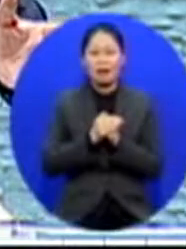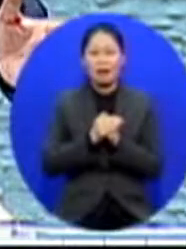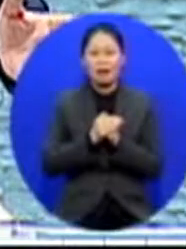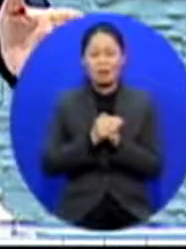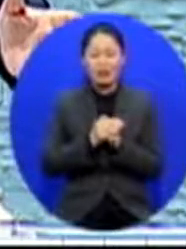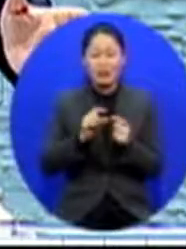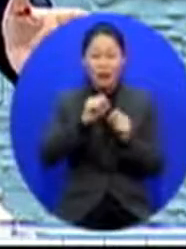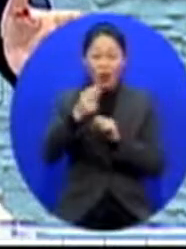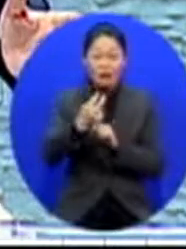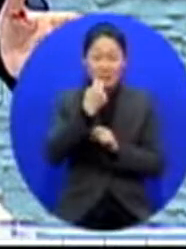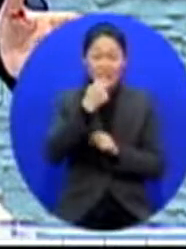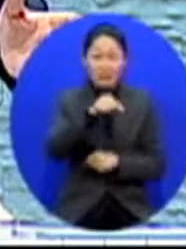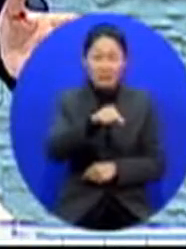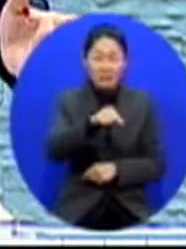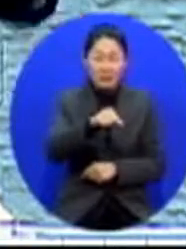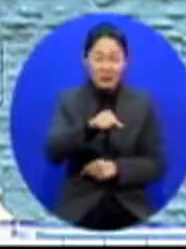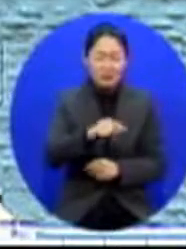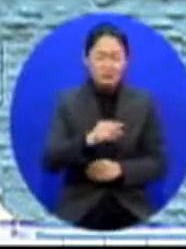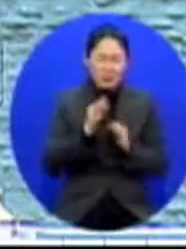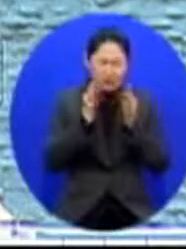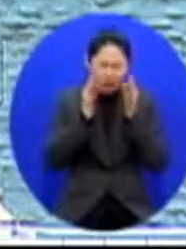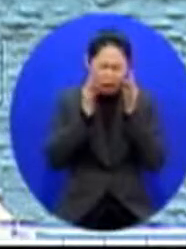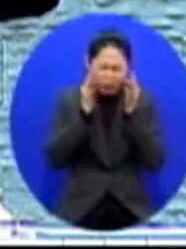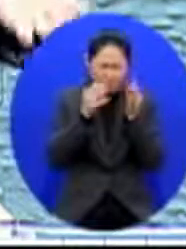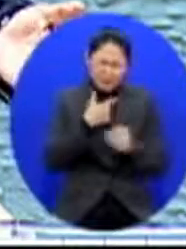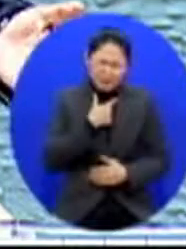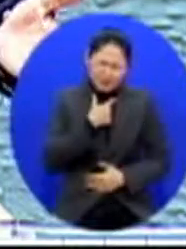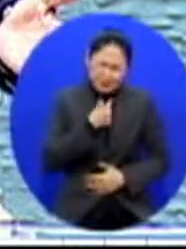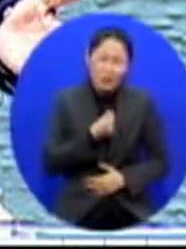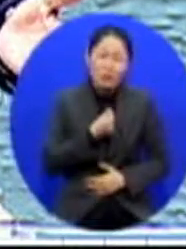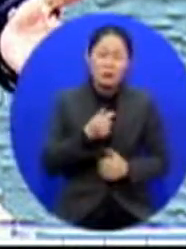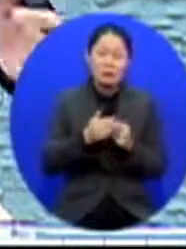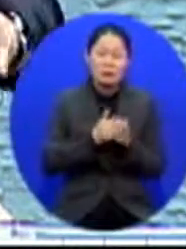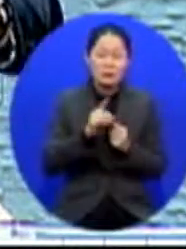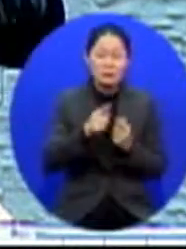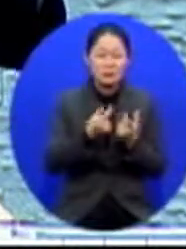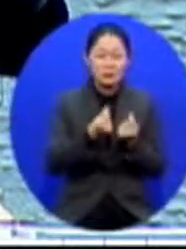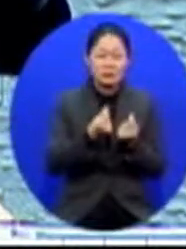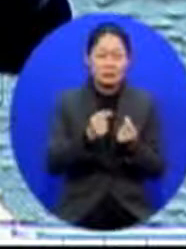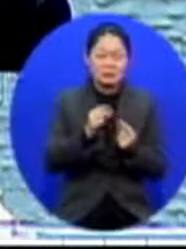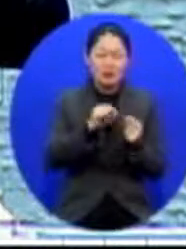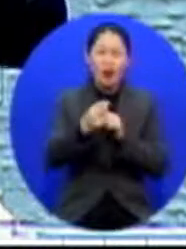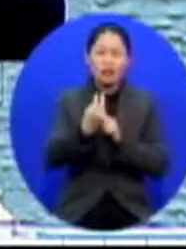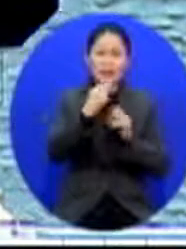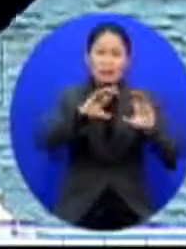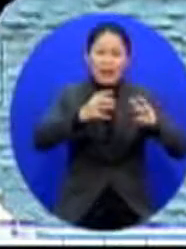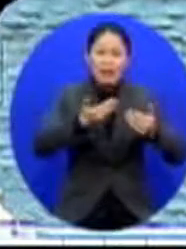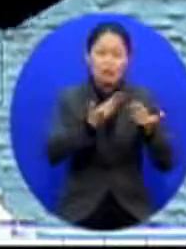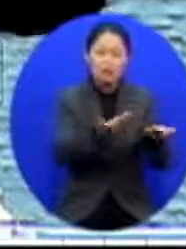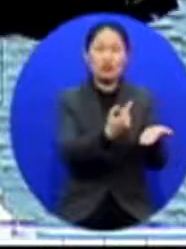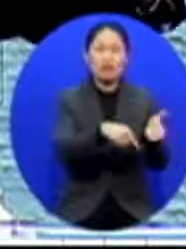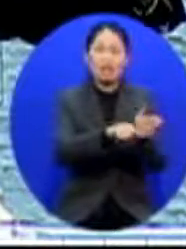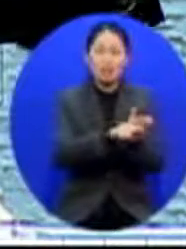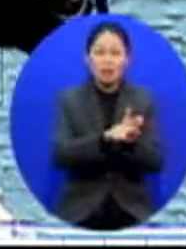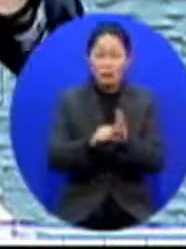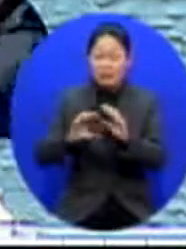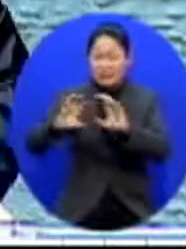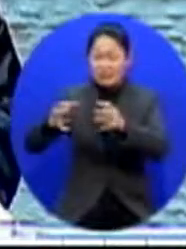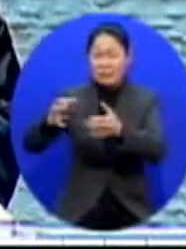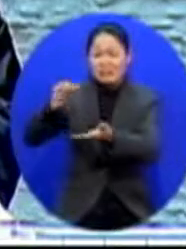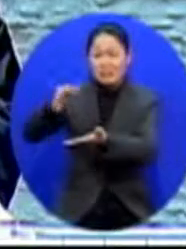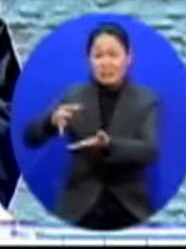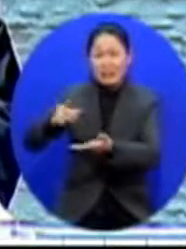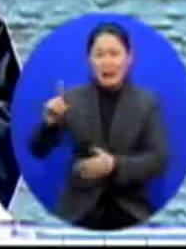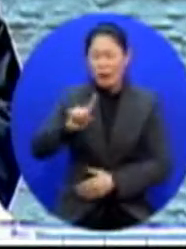청년의 갈 급하니까 그 영생의 세계를 주시려고 예수님이 보시기에 는 세상 재산은 사실